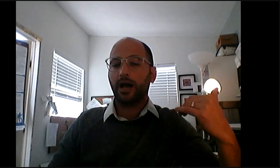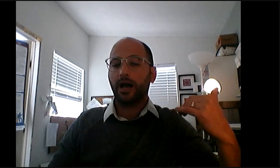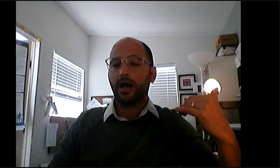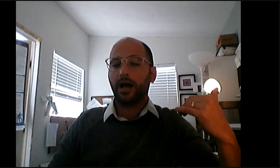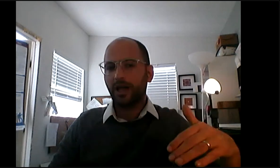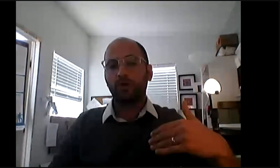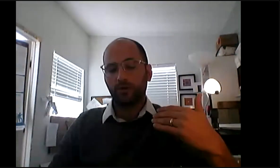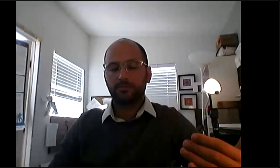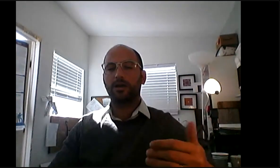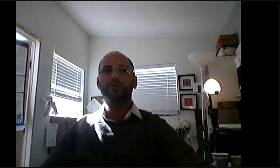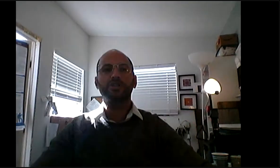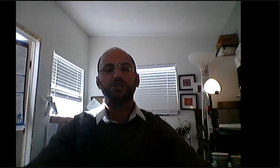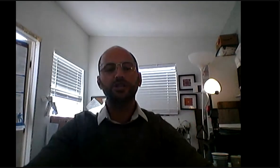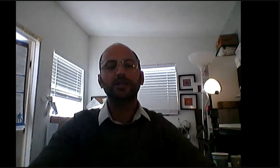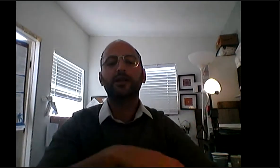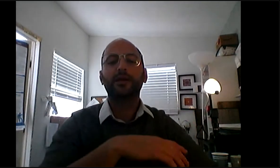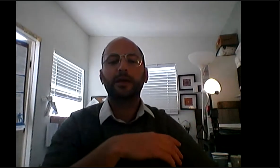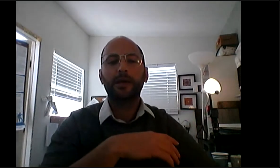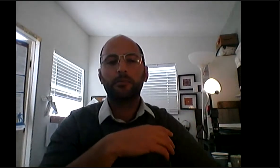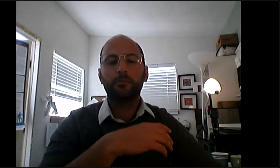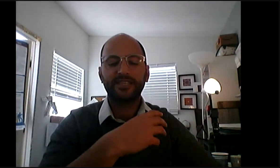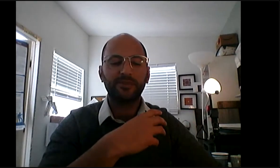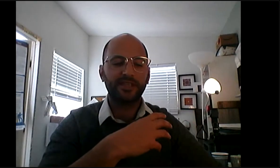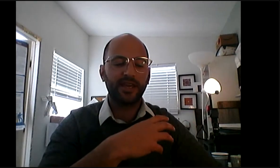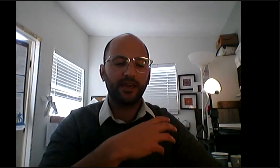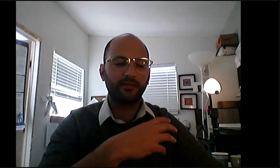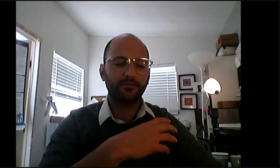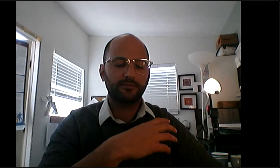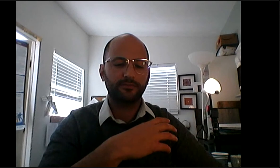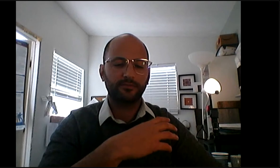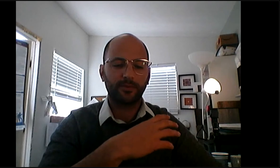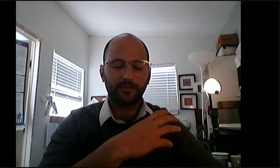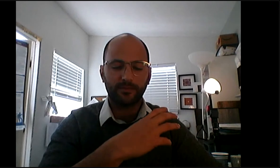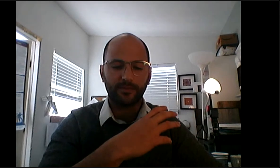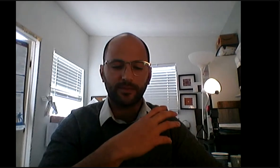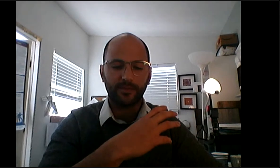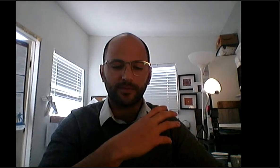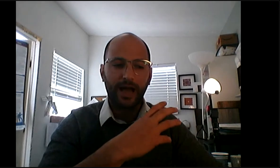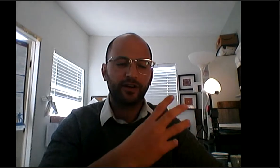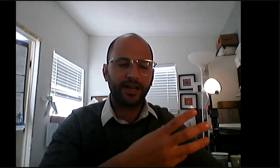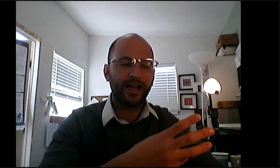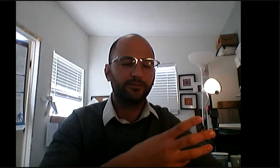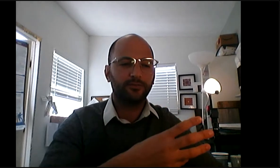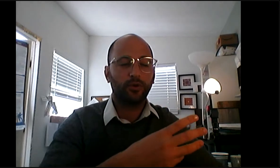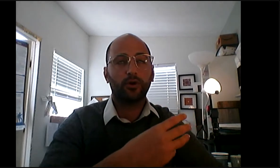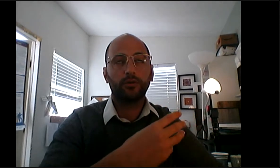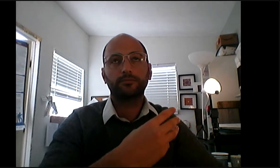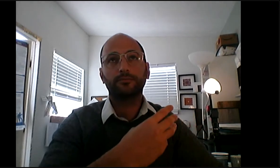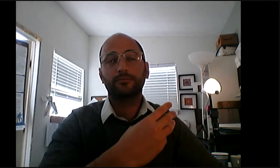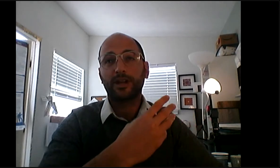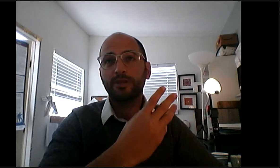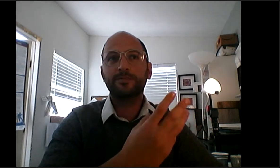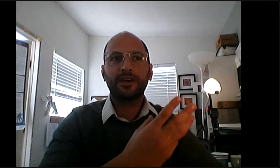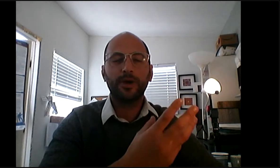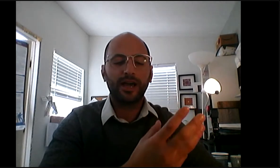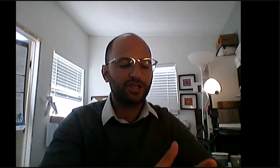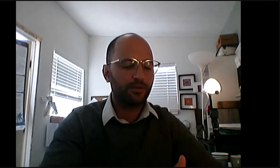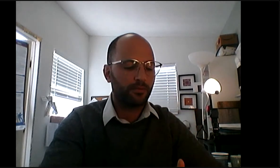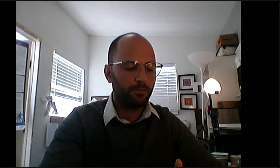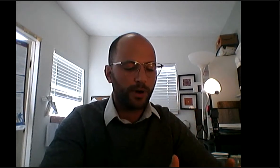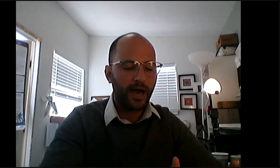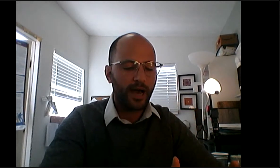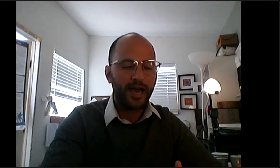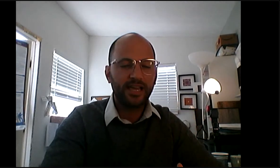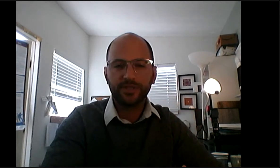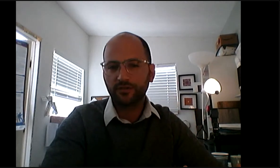השלב השלישי, השיעור השלישי, בעצם תהיה ההבנה, או אנחנו